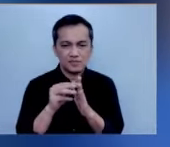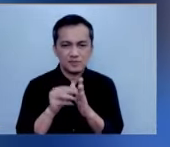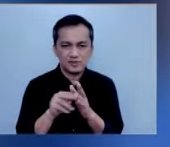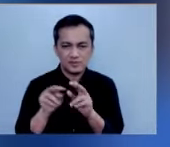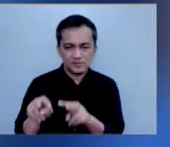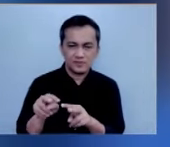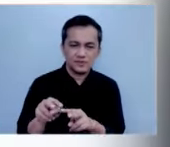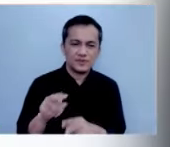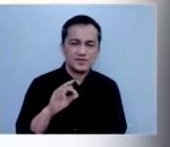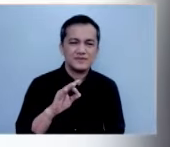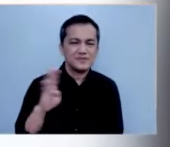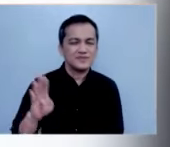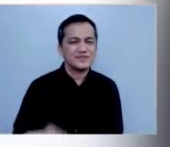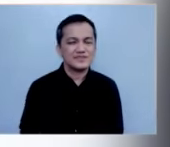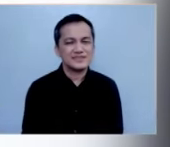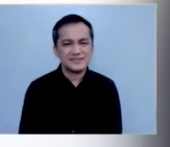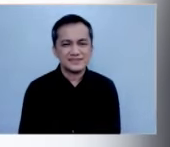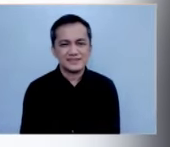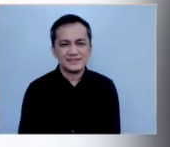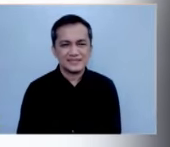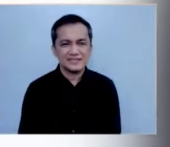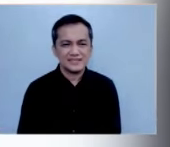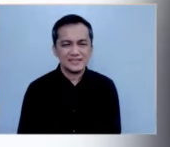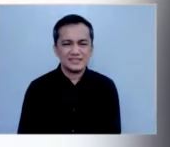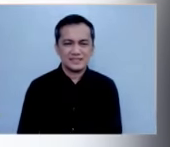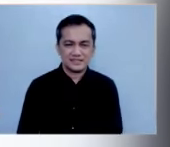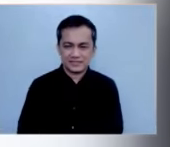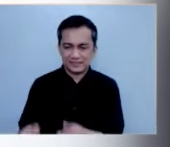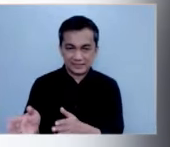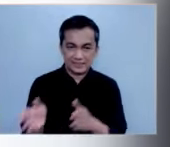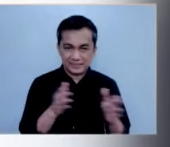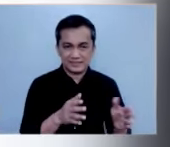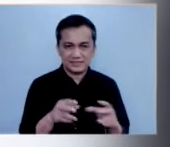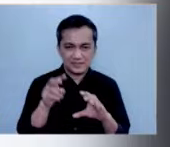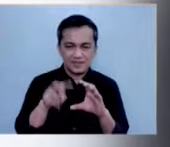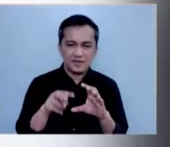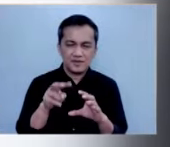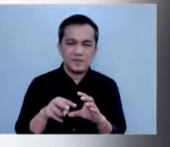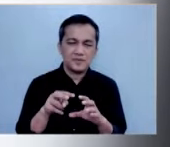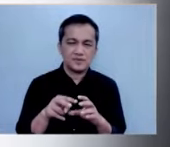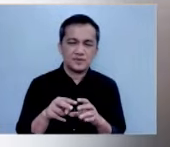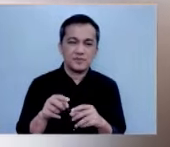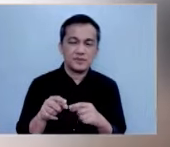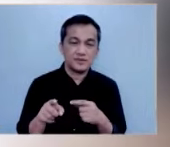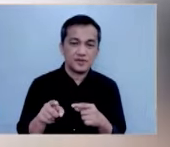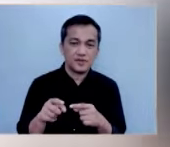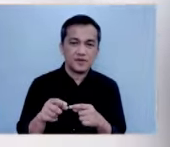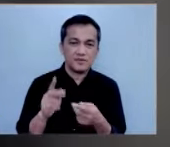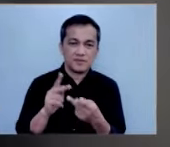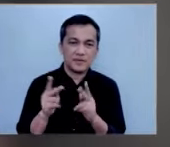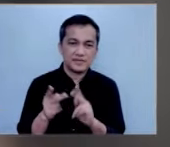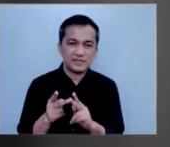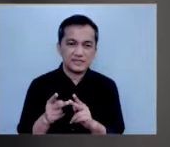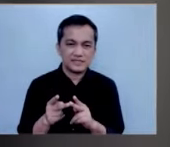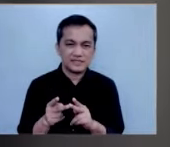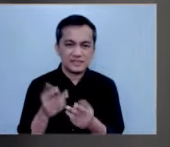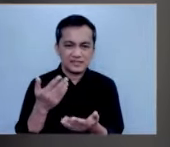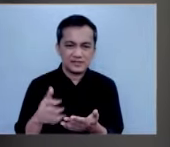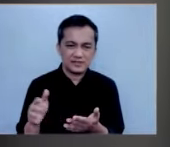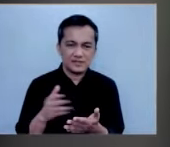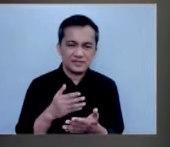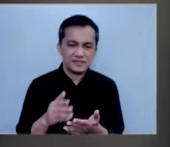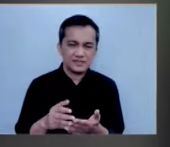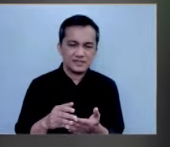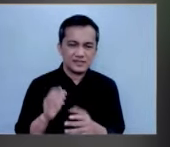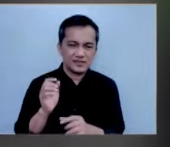Facebook pero ah sa isa pang video mayad it ito ito yon si Zeno kinakanta naman nila ang classic